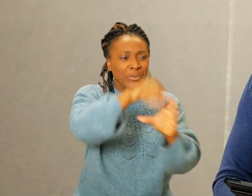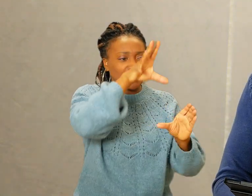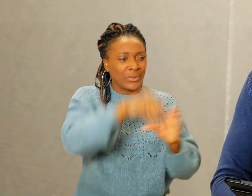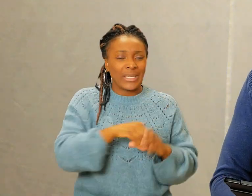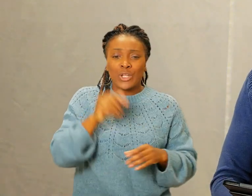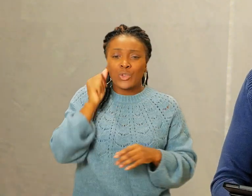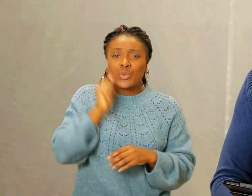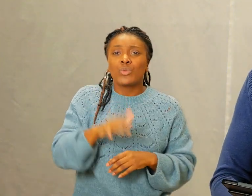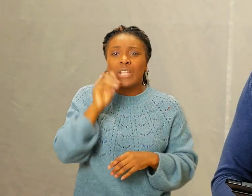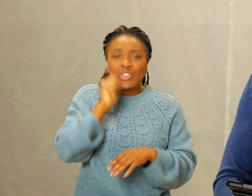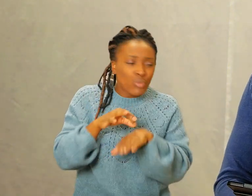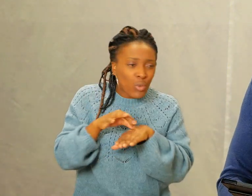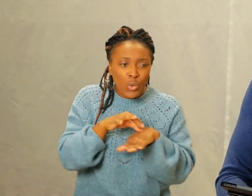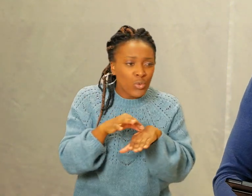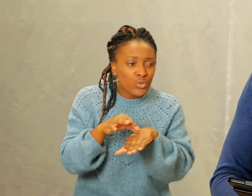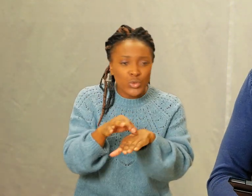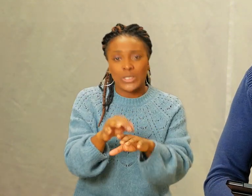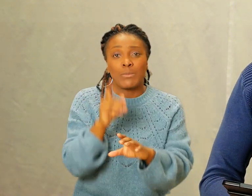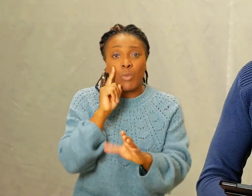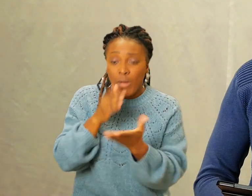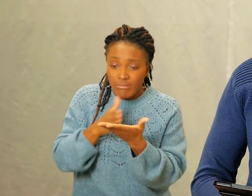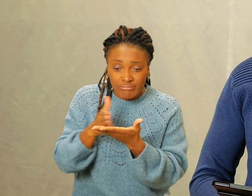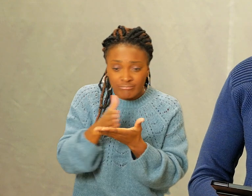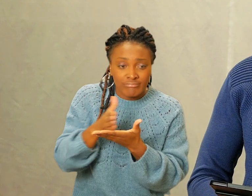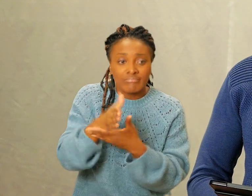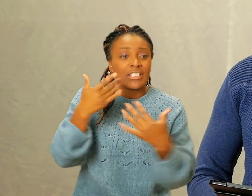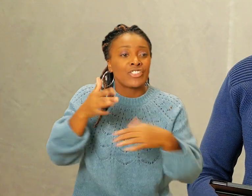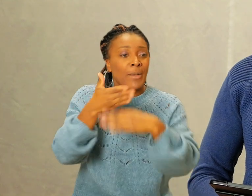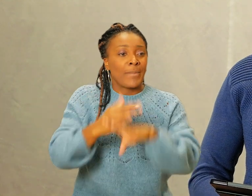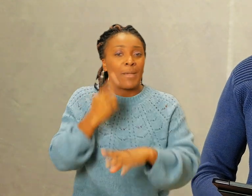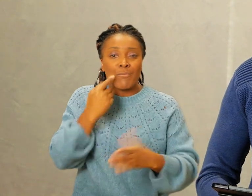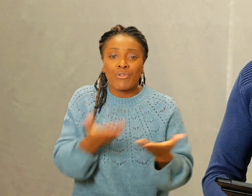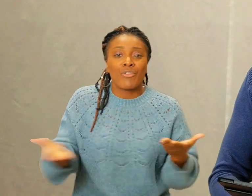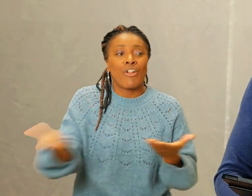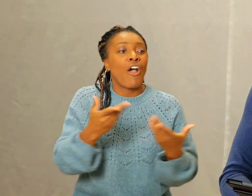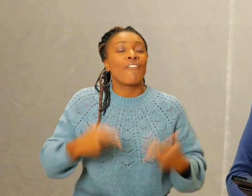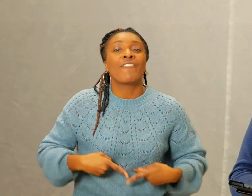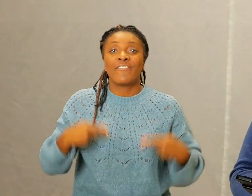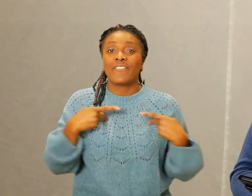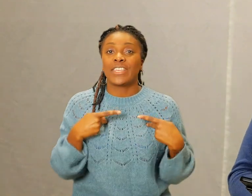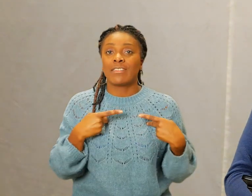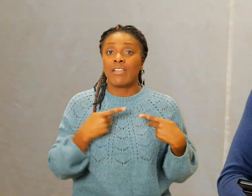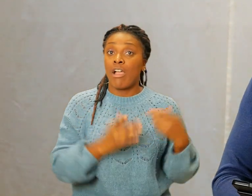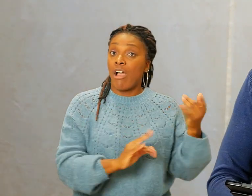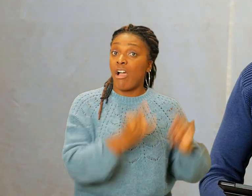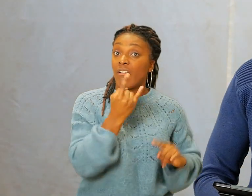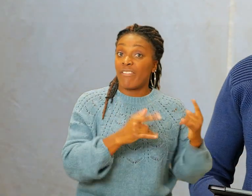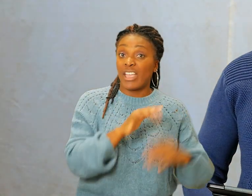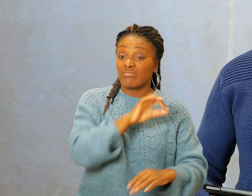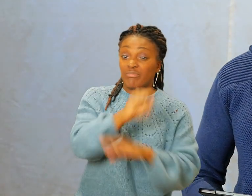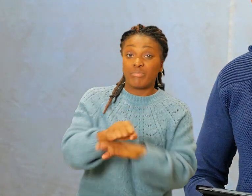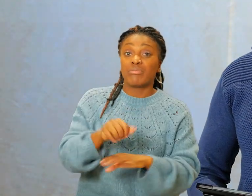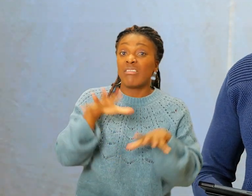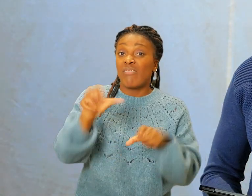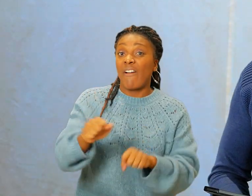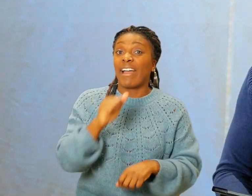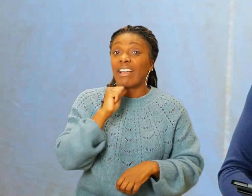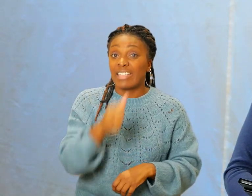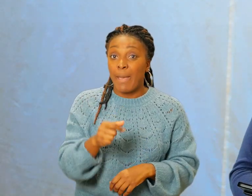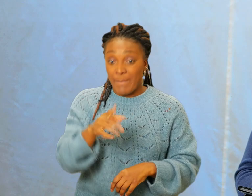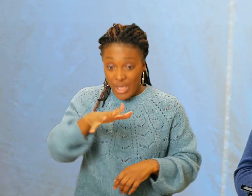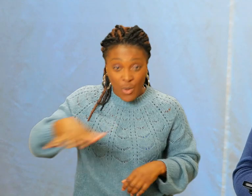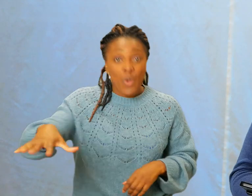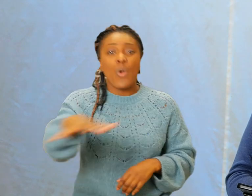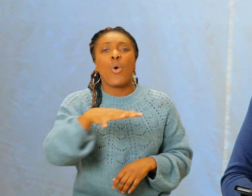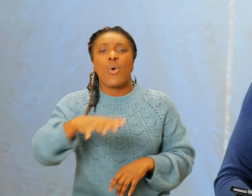après jour dans les voies que j'ai tracées pour leur vie. Non seulement l'enfer ne prévaudront point contre eux, mais eux auront